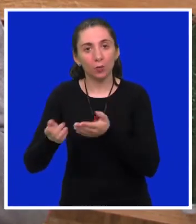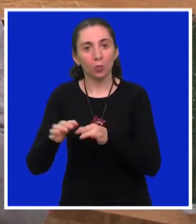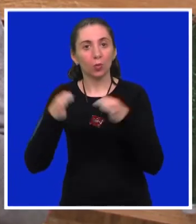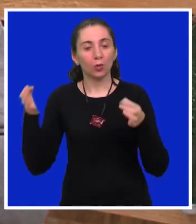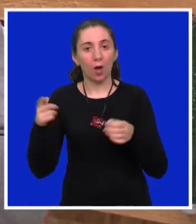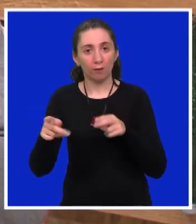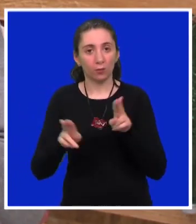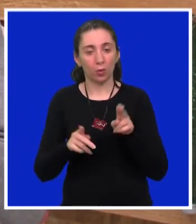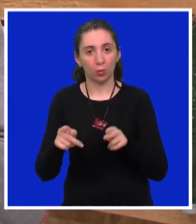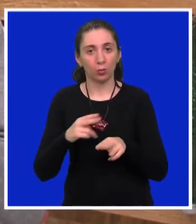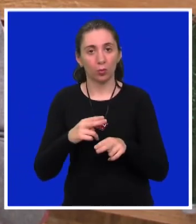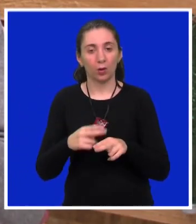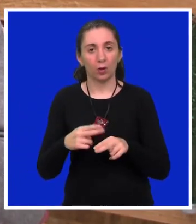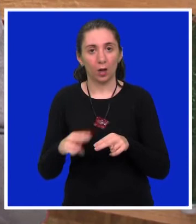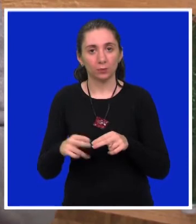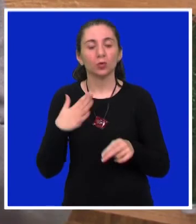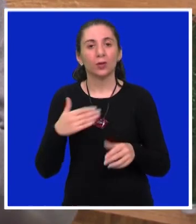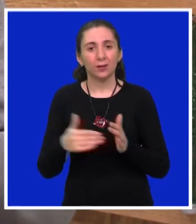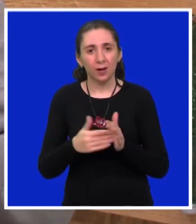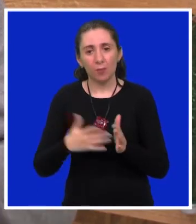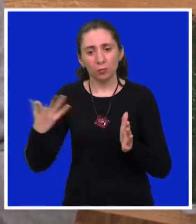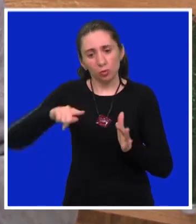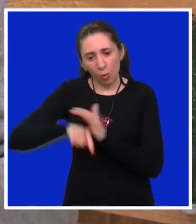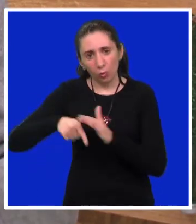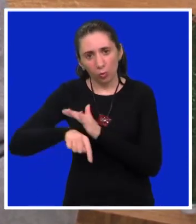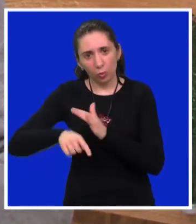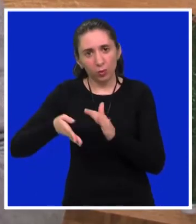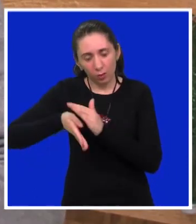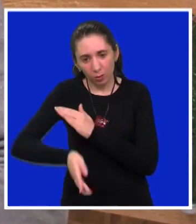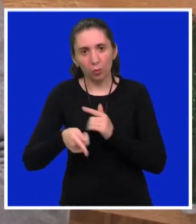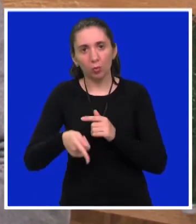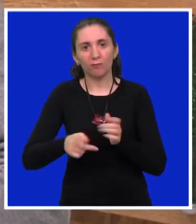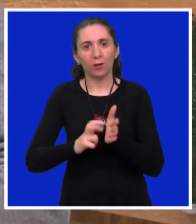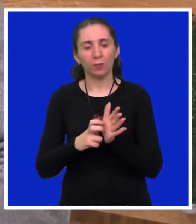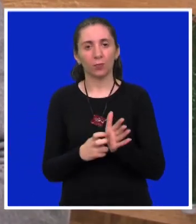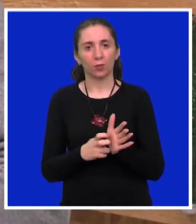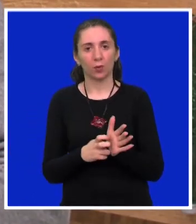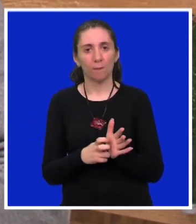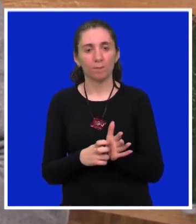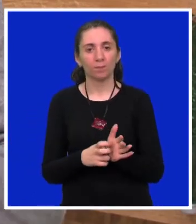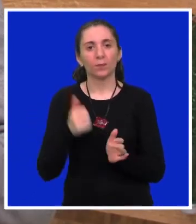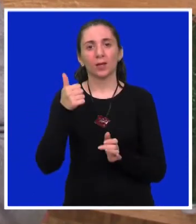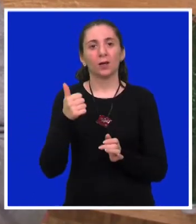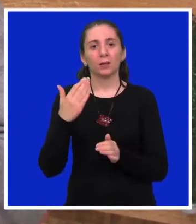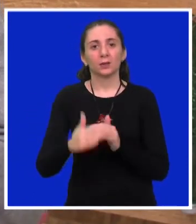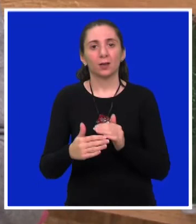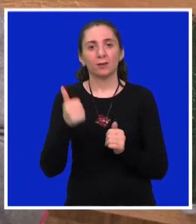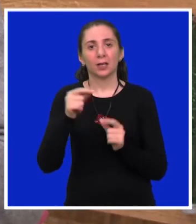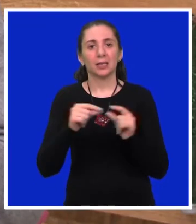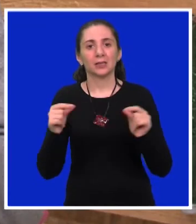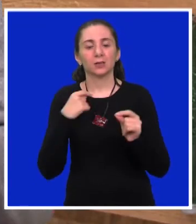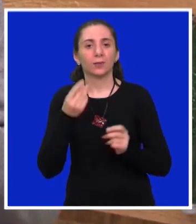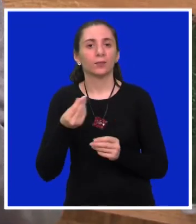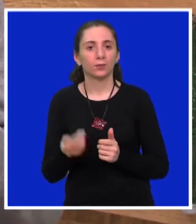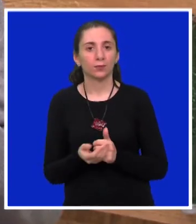prijedloge u javnoj raspravi. Mislim da trebamo zaista što dublje ući u problem. Evo, recimo samo, pa evo, za kraj